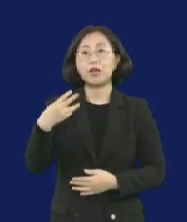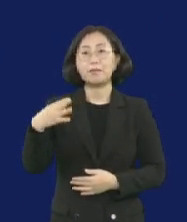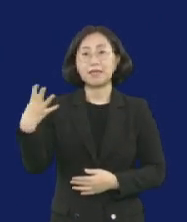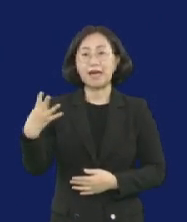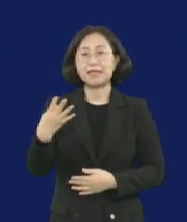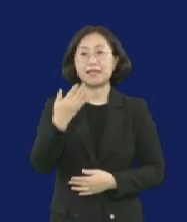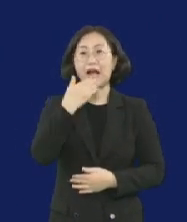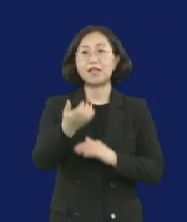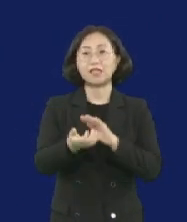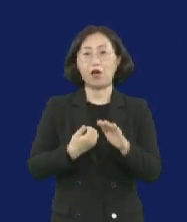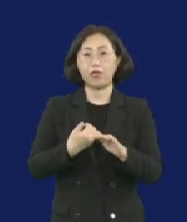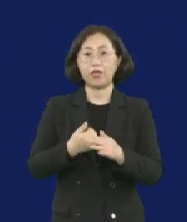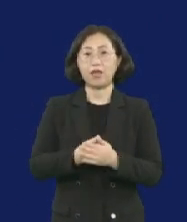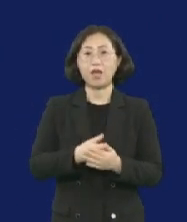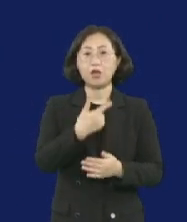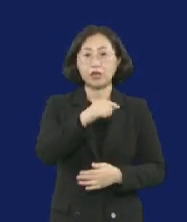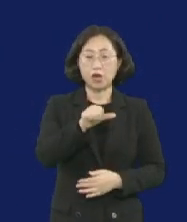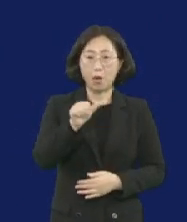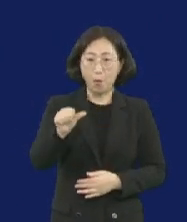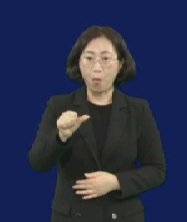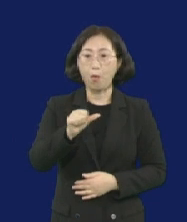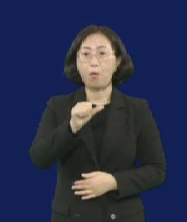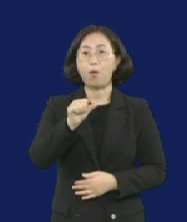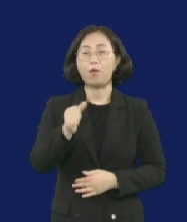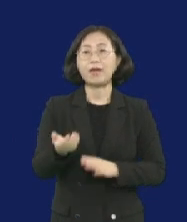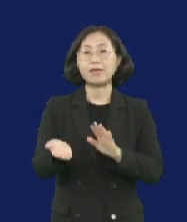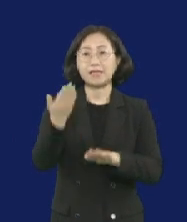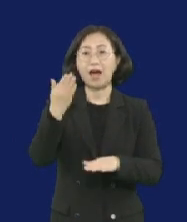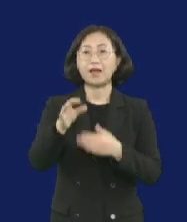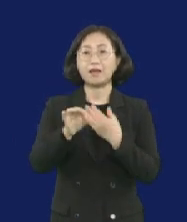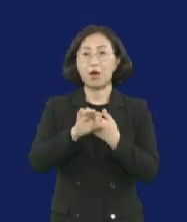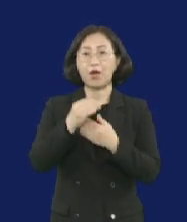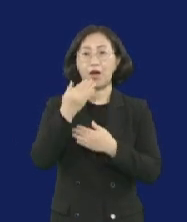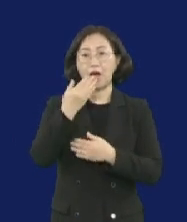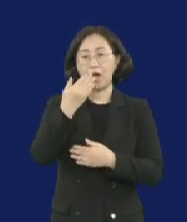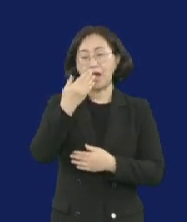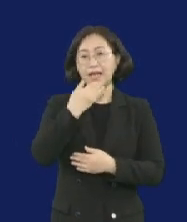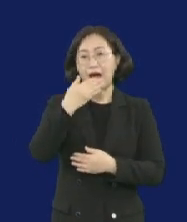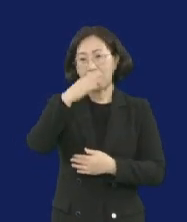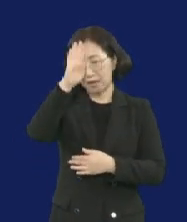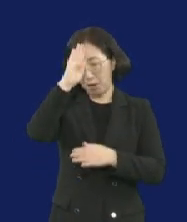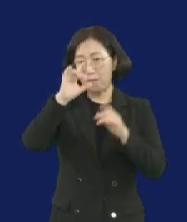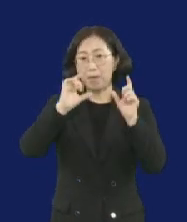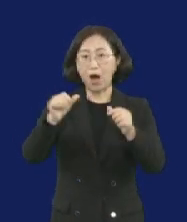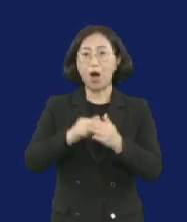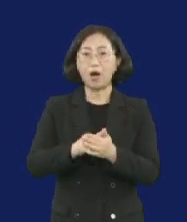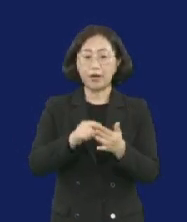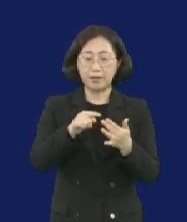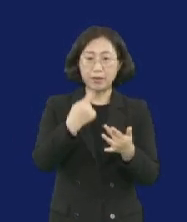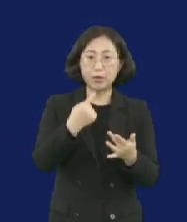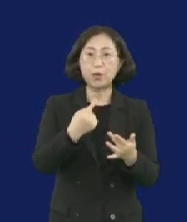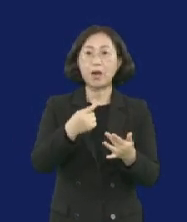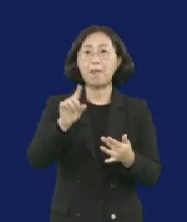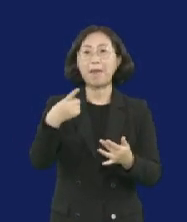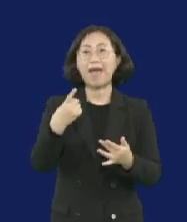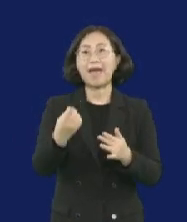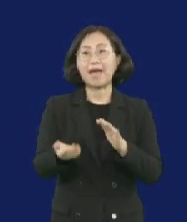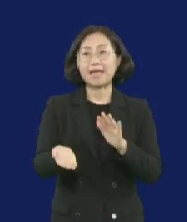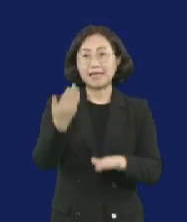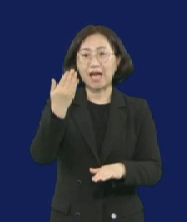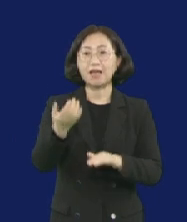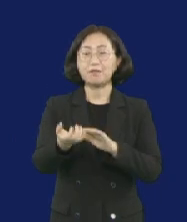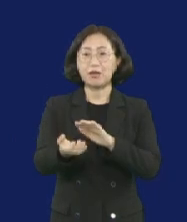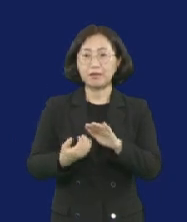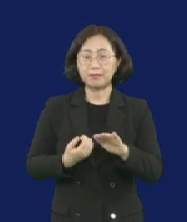당뇨병 전단계, 6.5부터는 당뇨병으로 진단하고 공복 혈당 기준으로는 100 이상이면 당뇨병